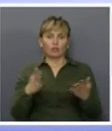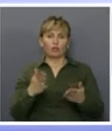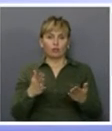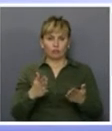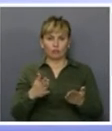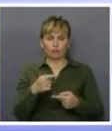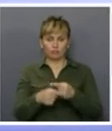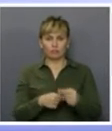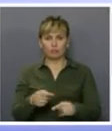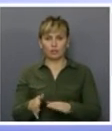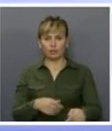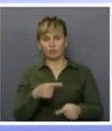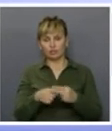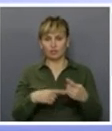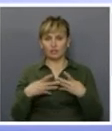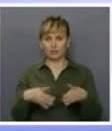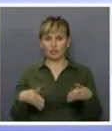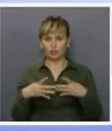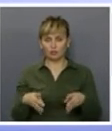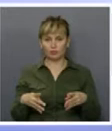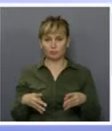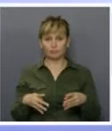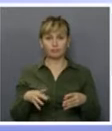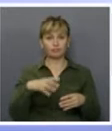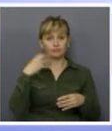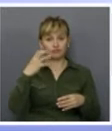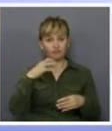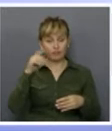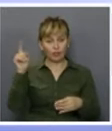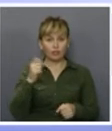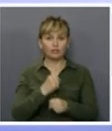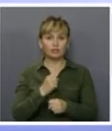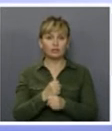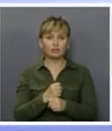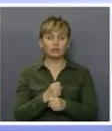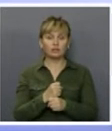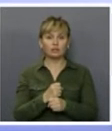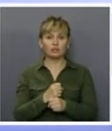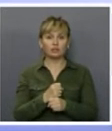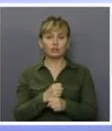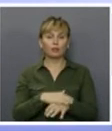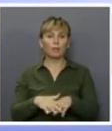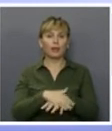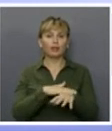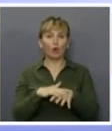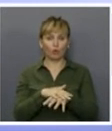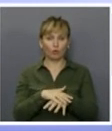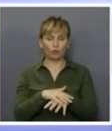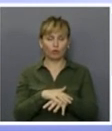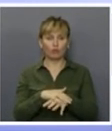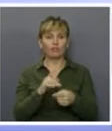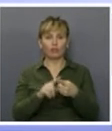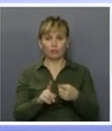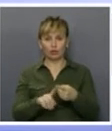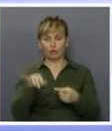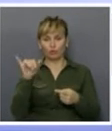через ворота ТРЦ. В Апорте же они сделали как раз-таки привязку к потоку. То есть, во-первых, у